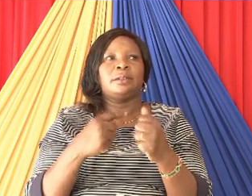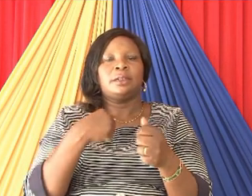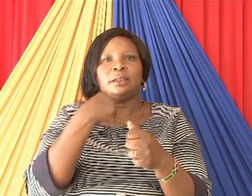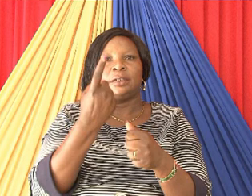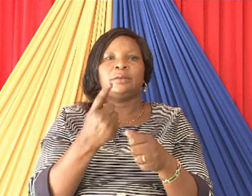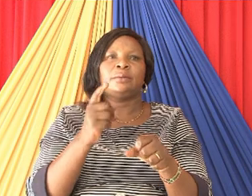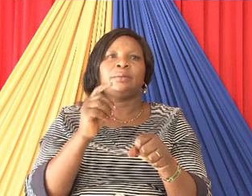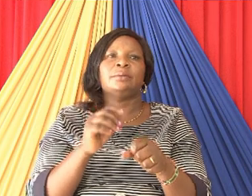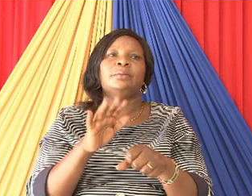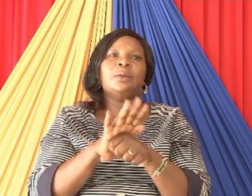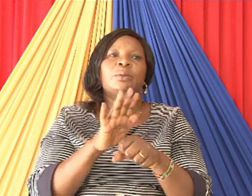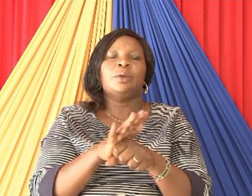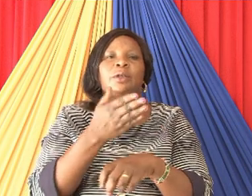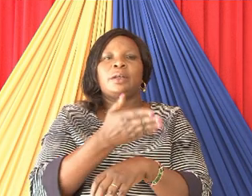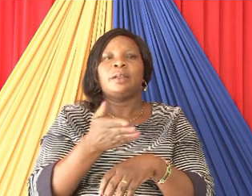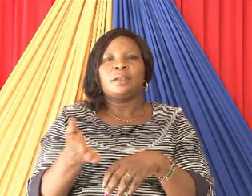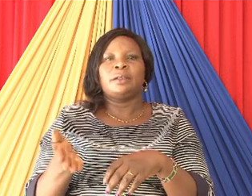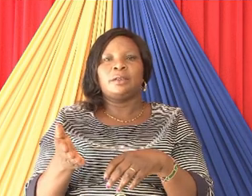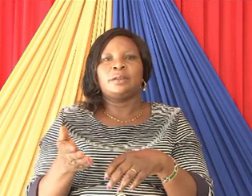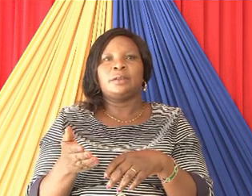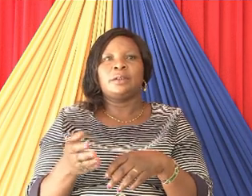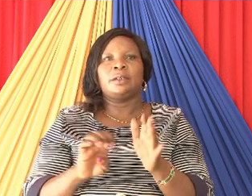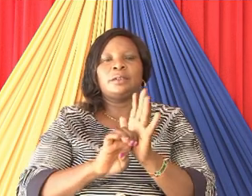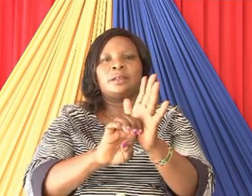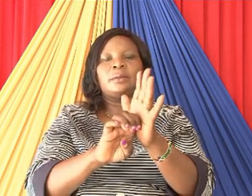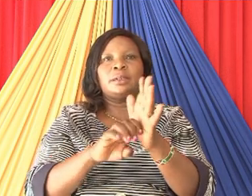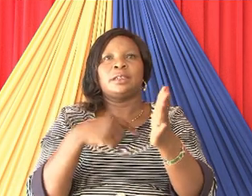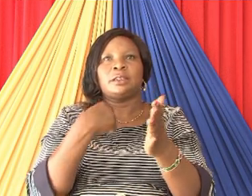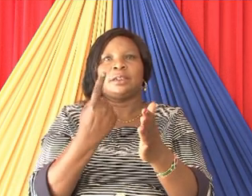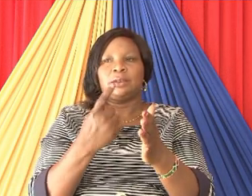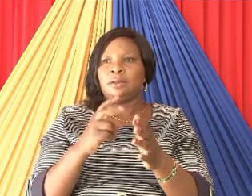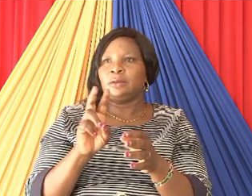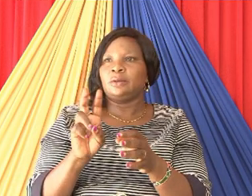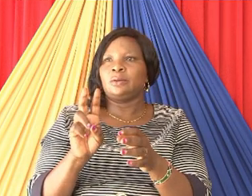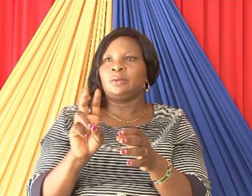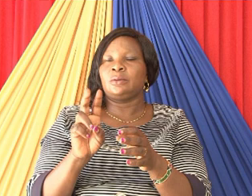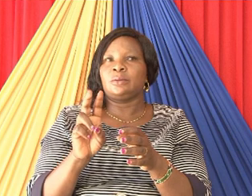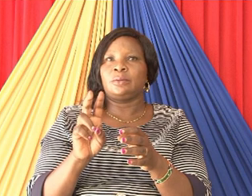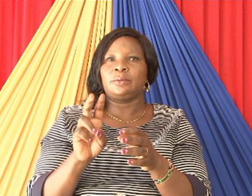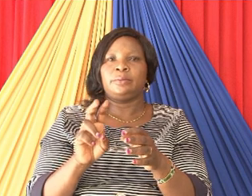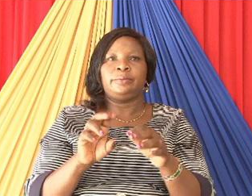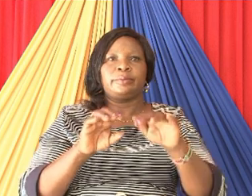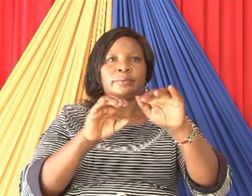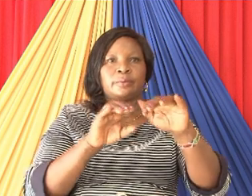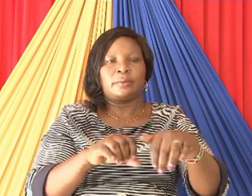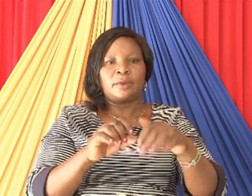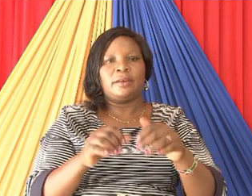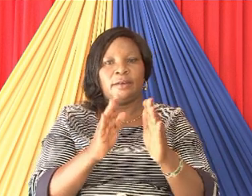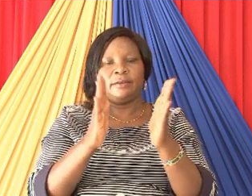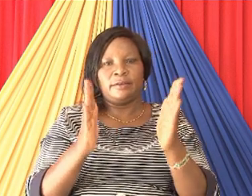mengi kwa mifano akisema, tazama, mpanzi alitoka kwenda